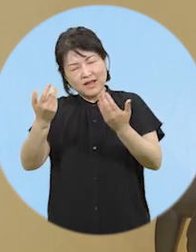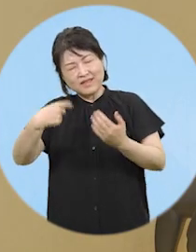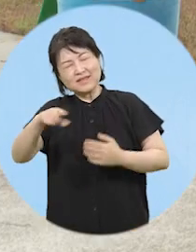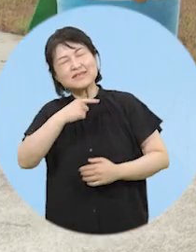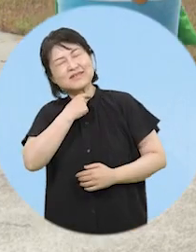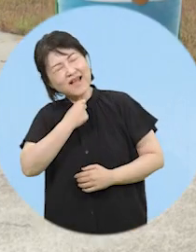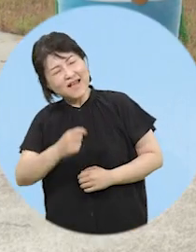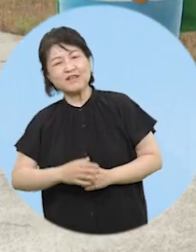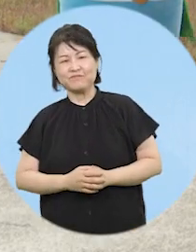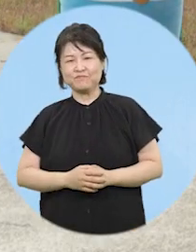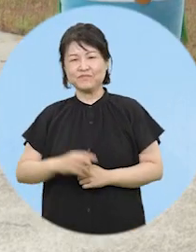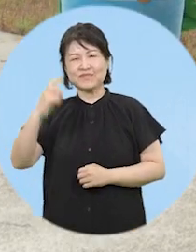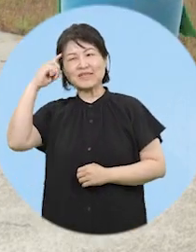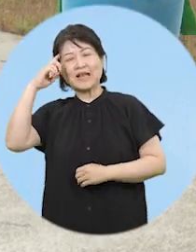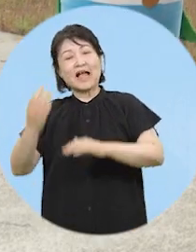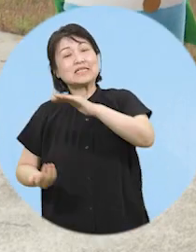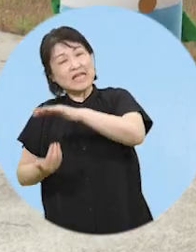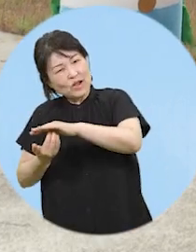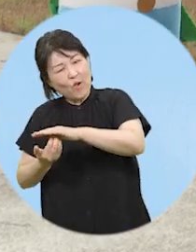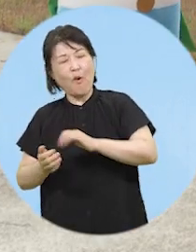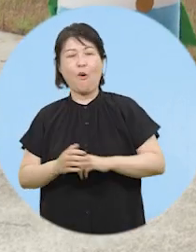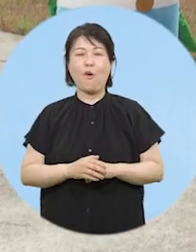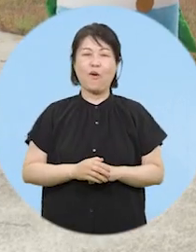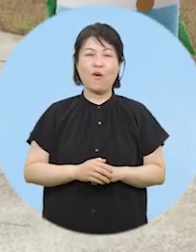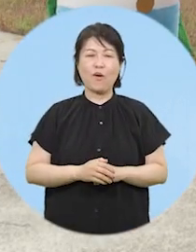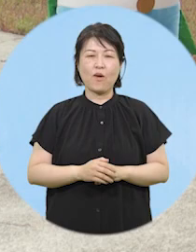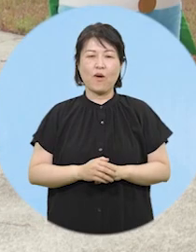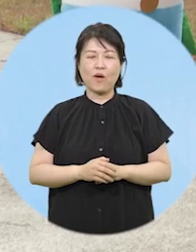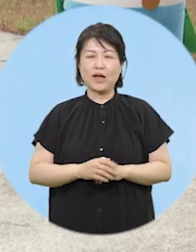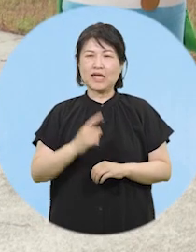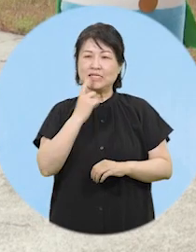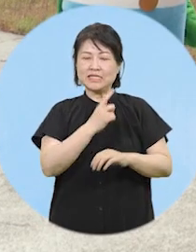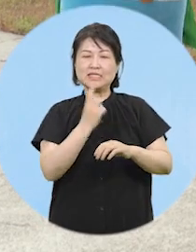と思います。 佐賀最